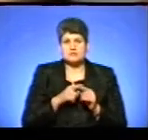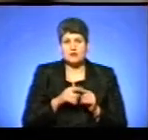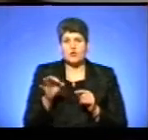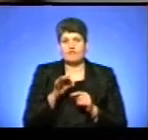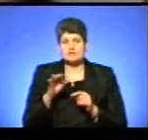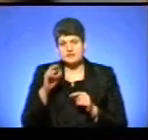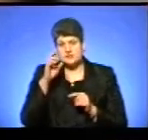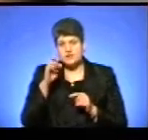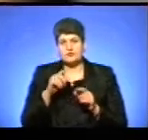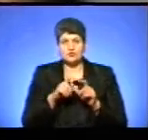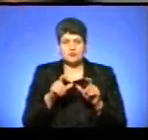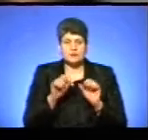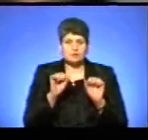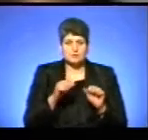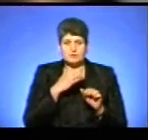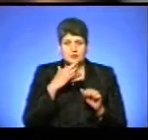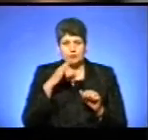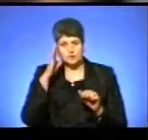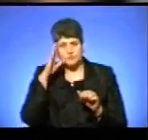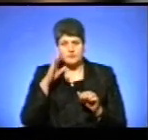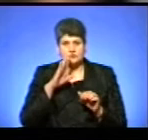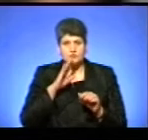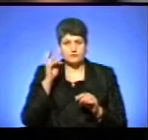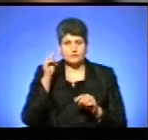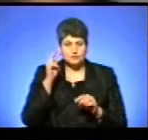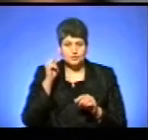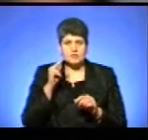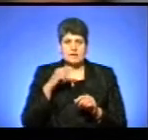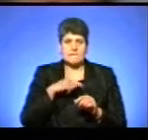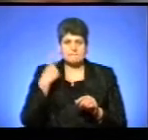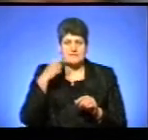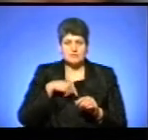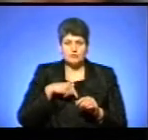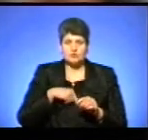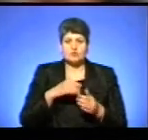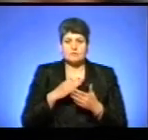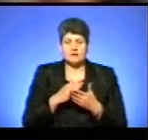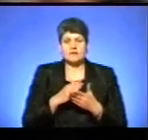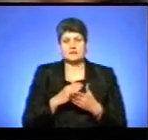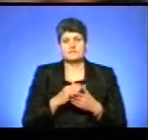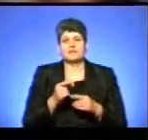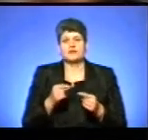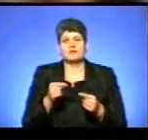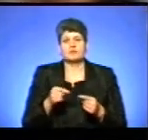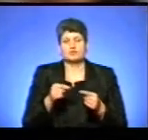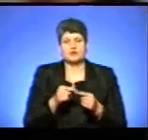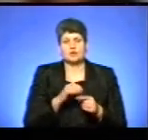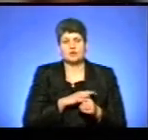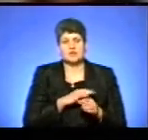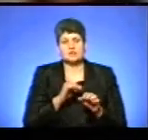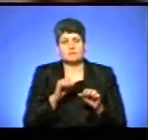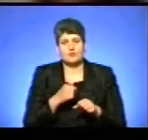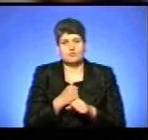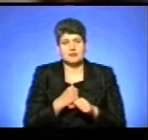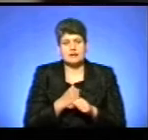структур, де можемо. Багато з хлопців наших і дівчат зараз вчуться на психології, щоб мати відповідний фах і мати юридичне право, якби працювати.